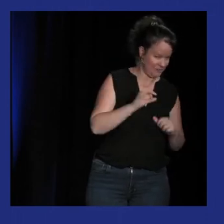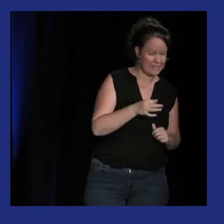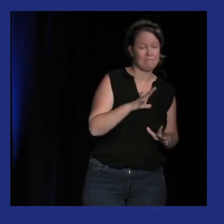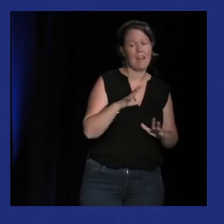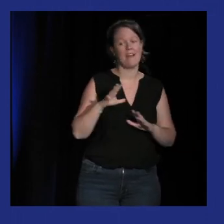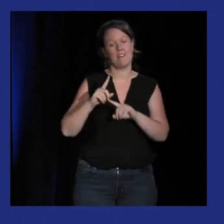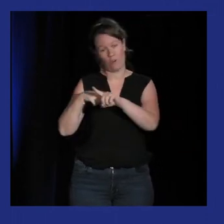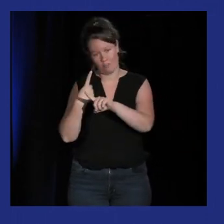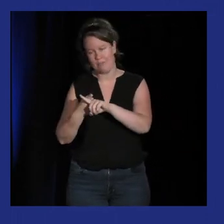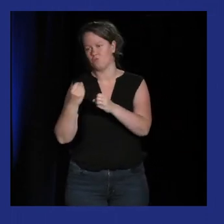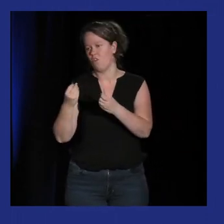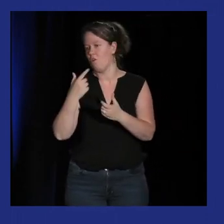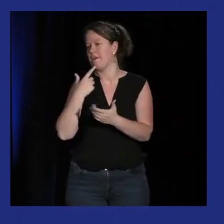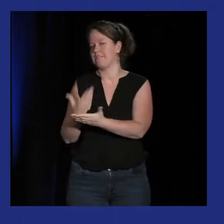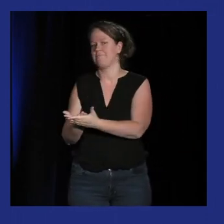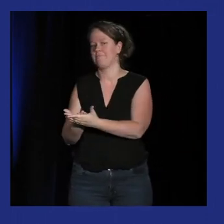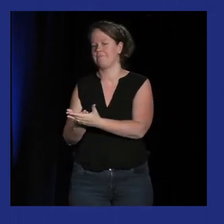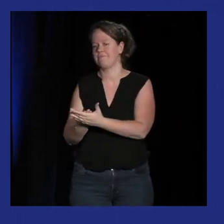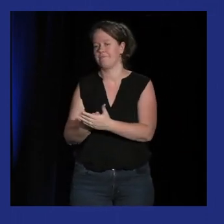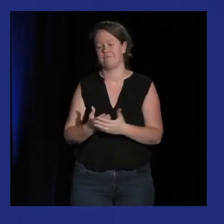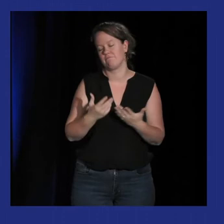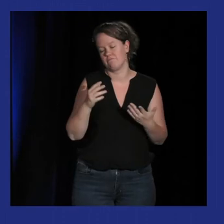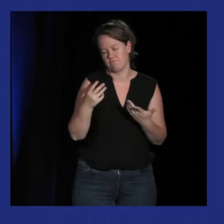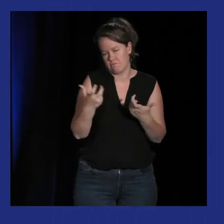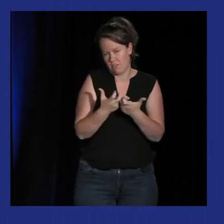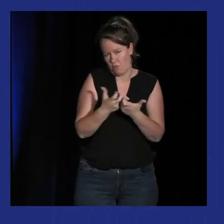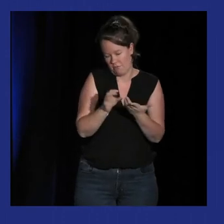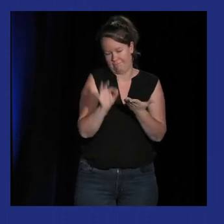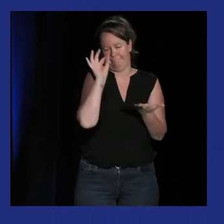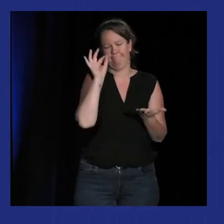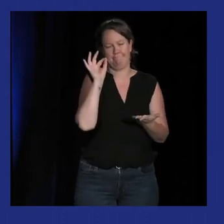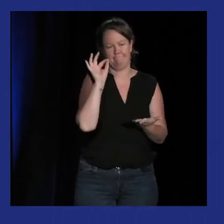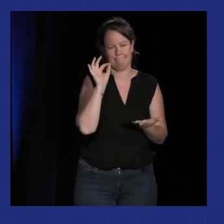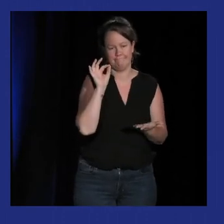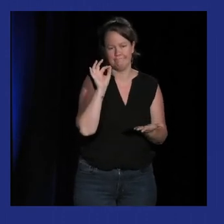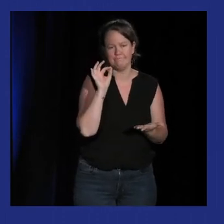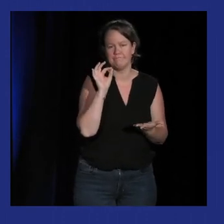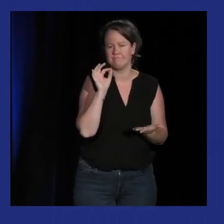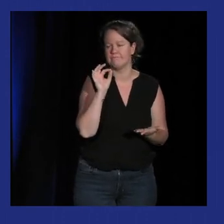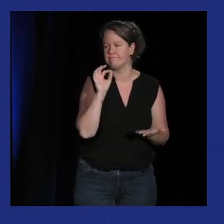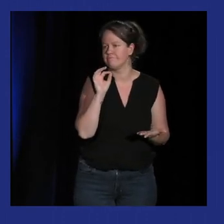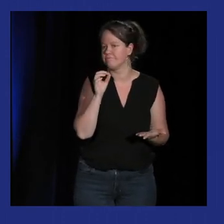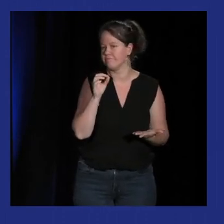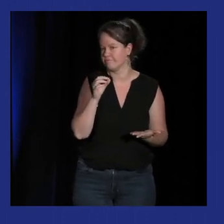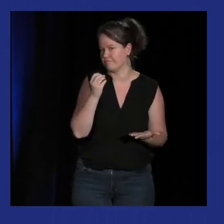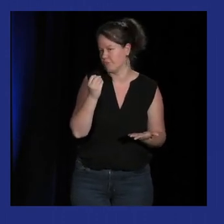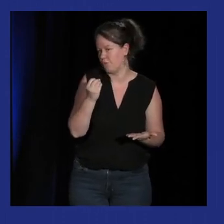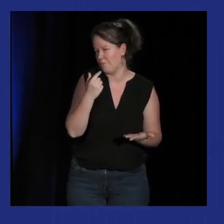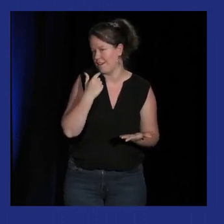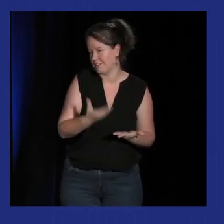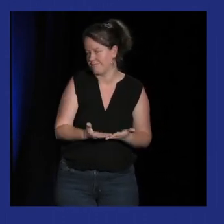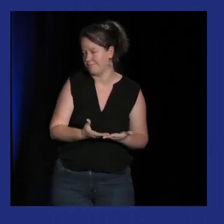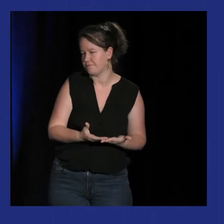surtout la musique de film notamment je le suis je suis toujours cet exemple qui pour moi un exemple très parlant de pour sa qualité